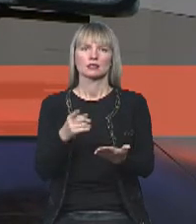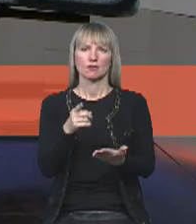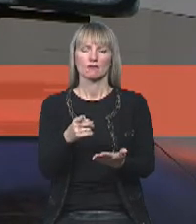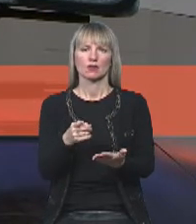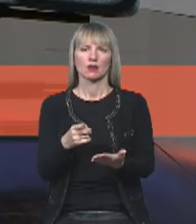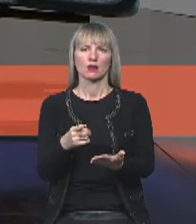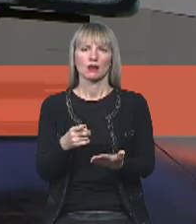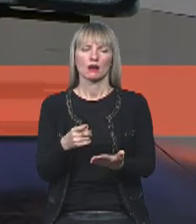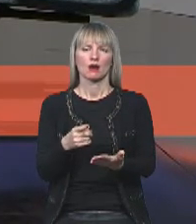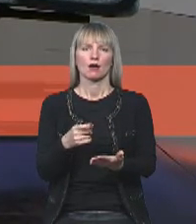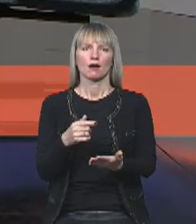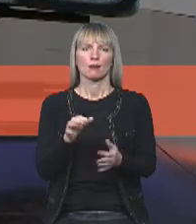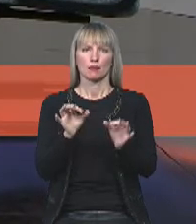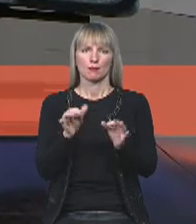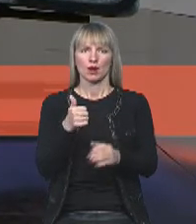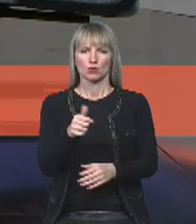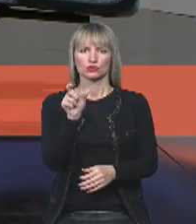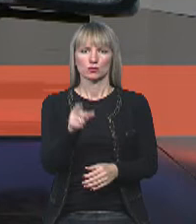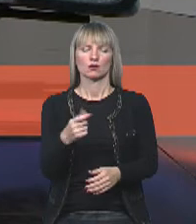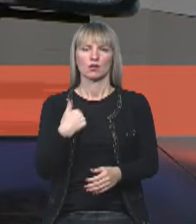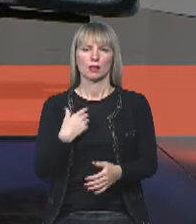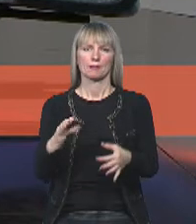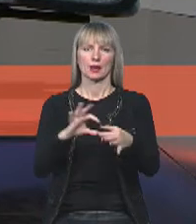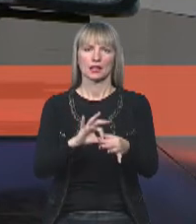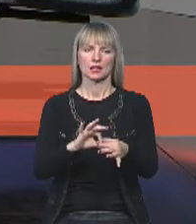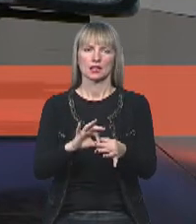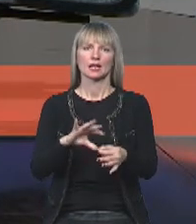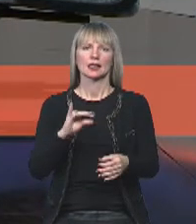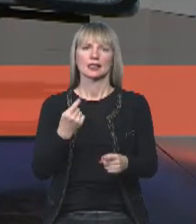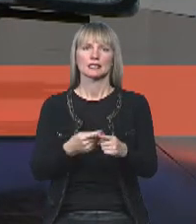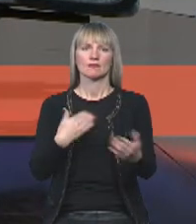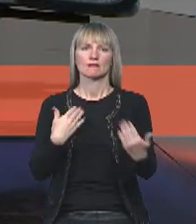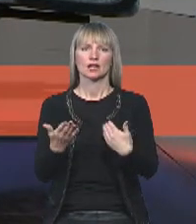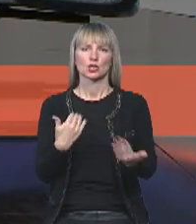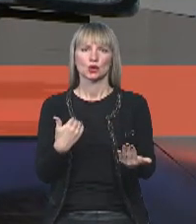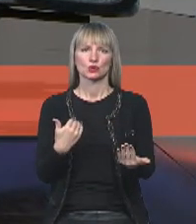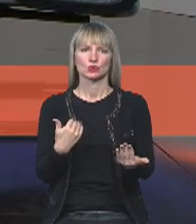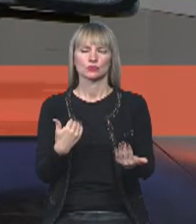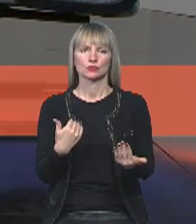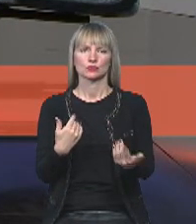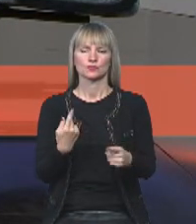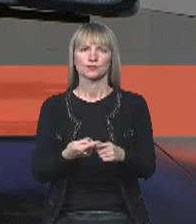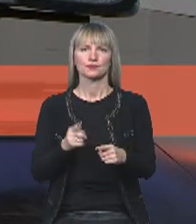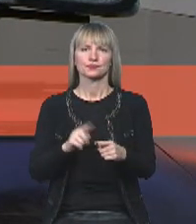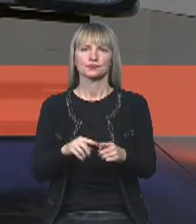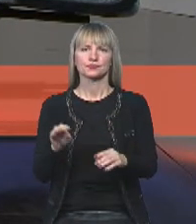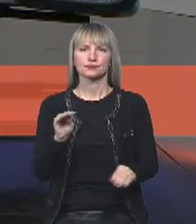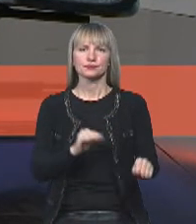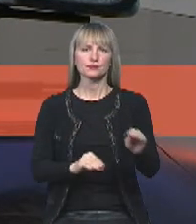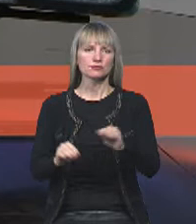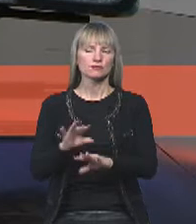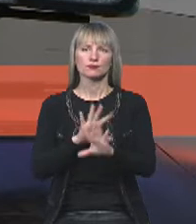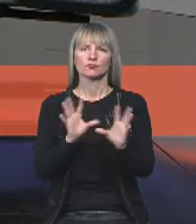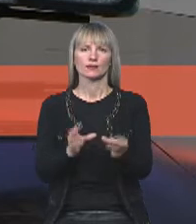людина, може ви до нас доєднаєтесь. Ага. Це відносно цієї системи